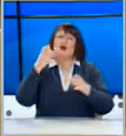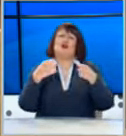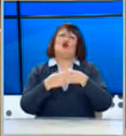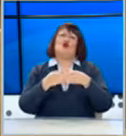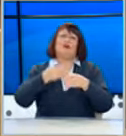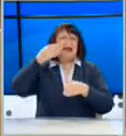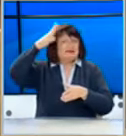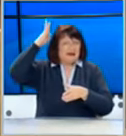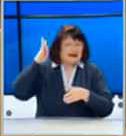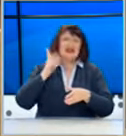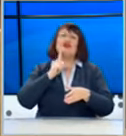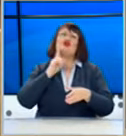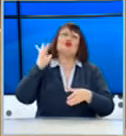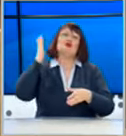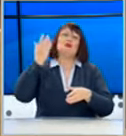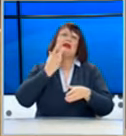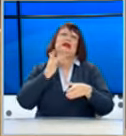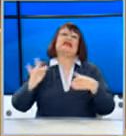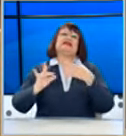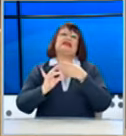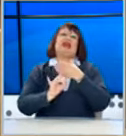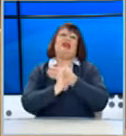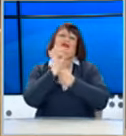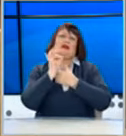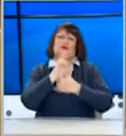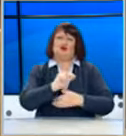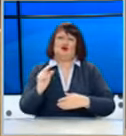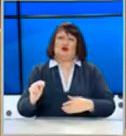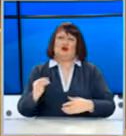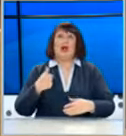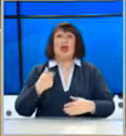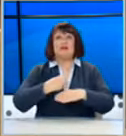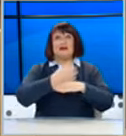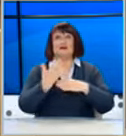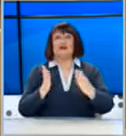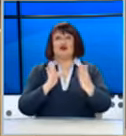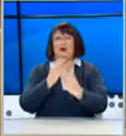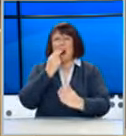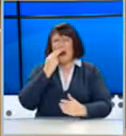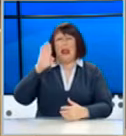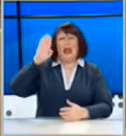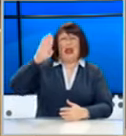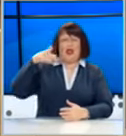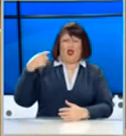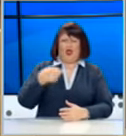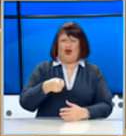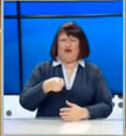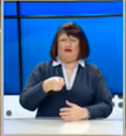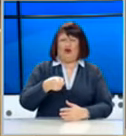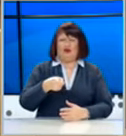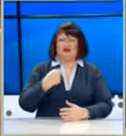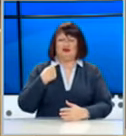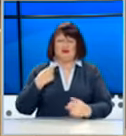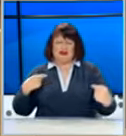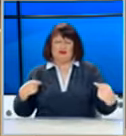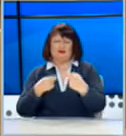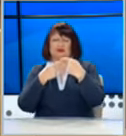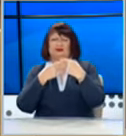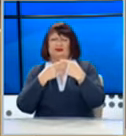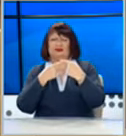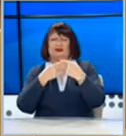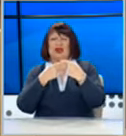εξ αρχής αξιακά και πολιτικά απέναντι στους νεοναζιστές δολοφόνους της Χρυσής Αυγής και σε όποια